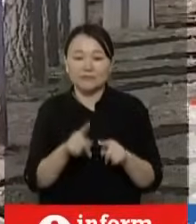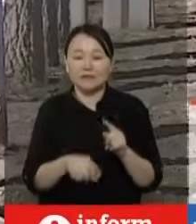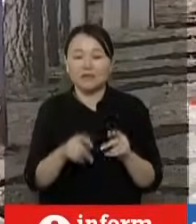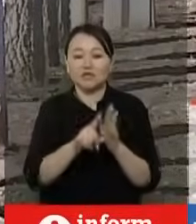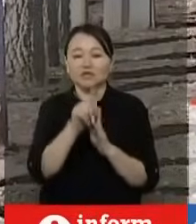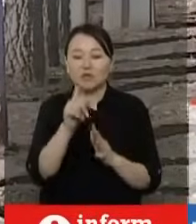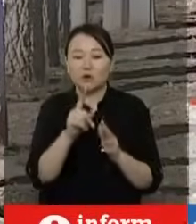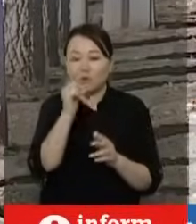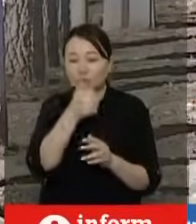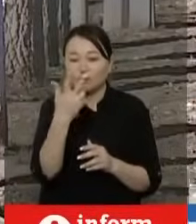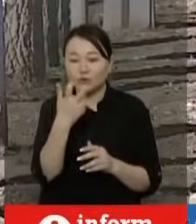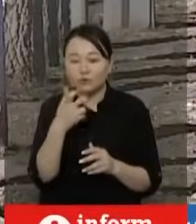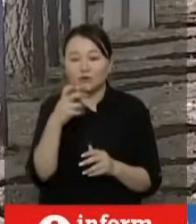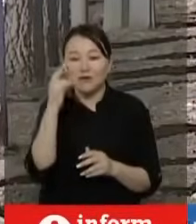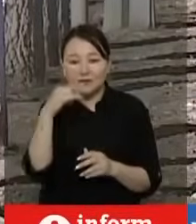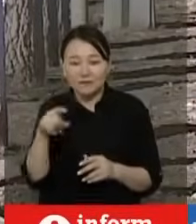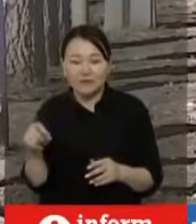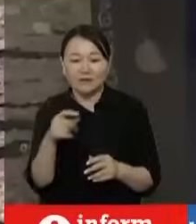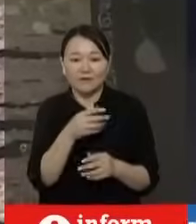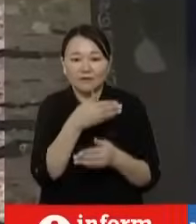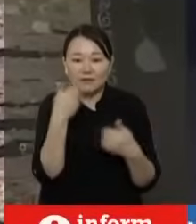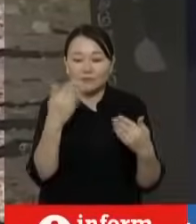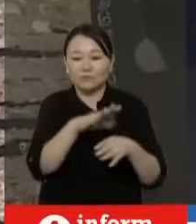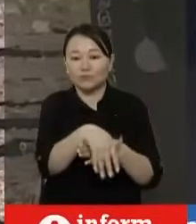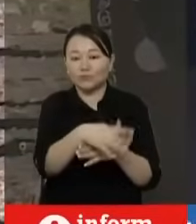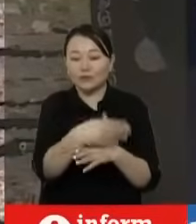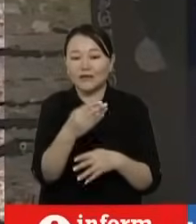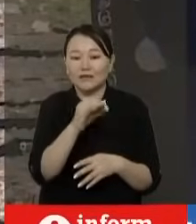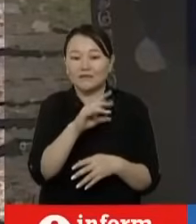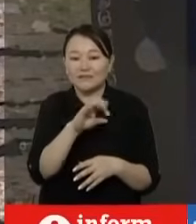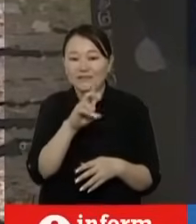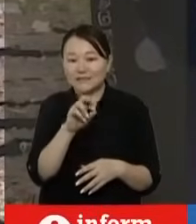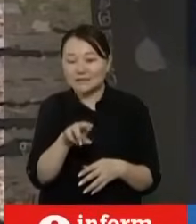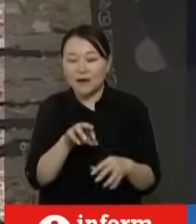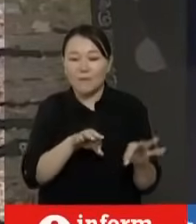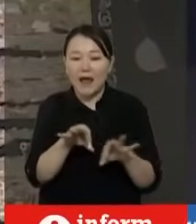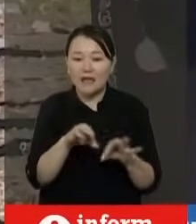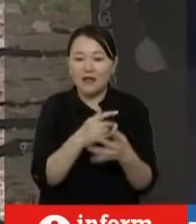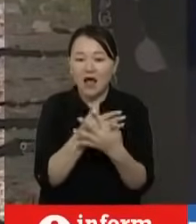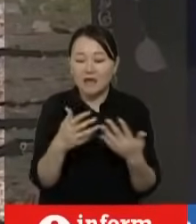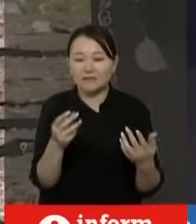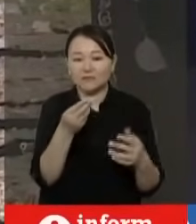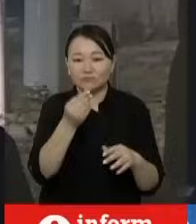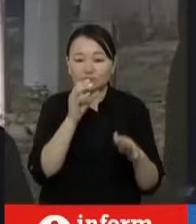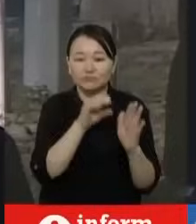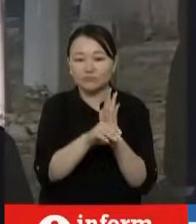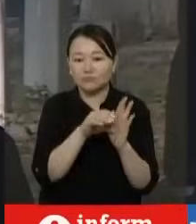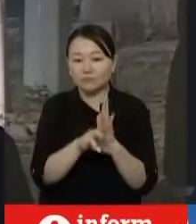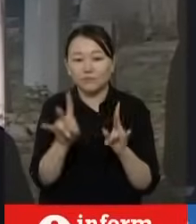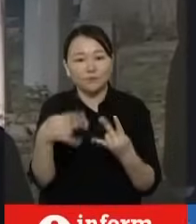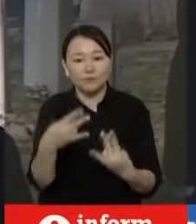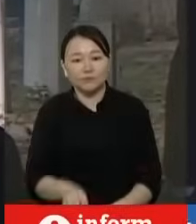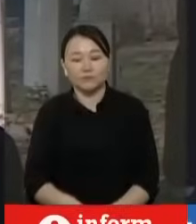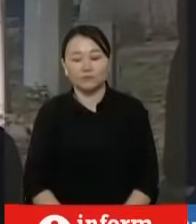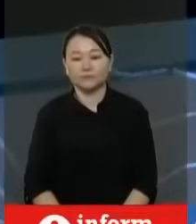300 казахстанцев вложились в несуществующие инвестиционные проекты. Анастасия Новикова, Дарын Абдиев, Абзал Турбеков,